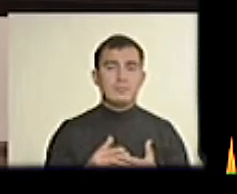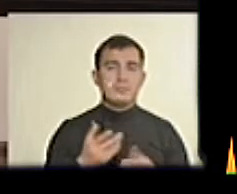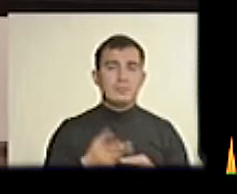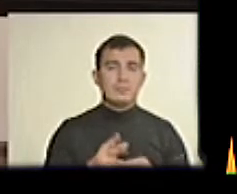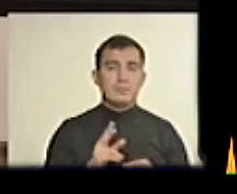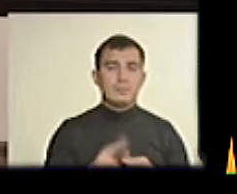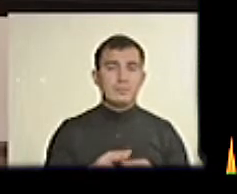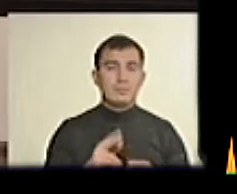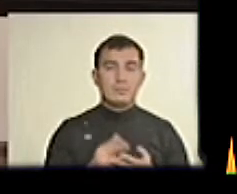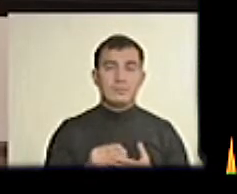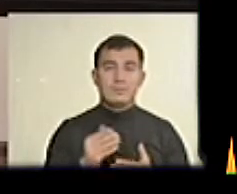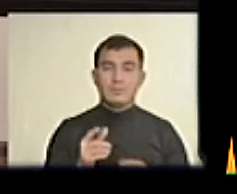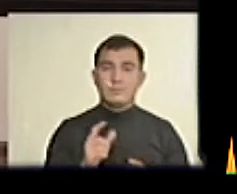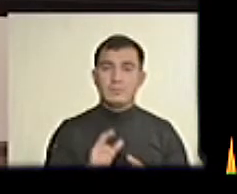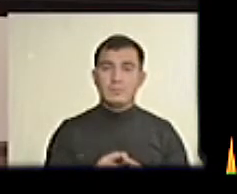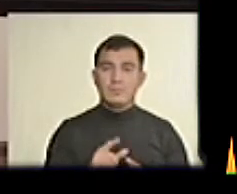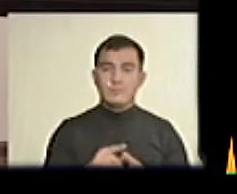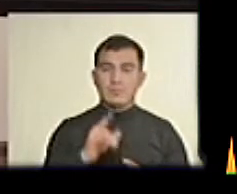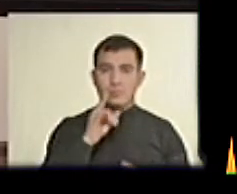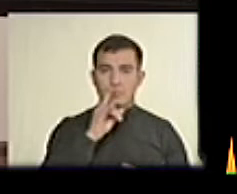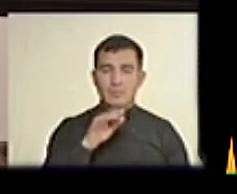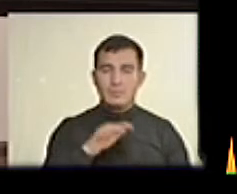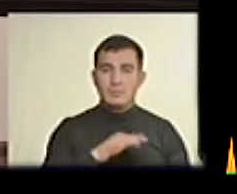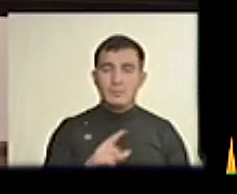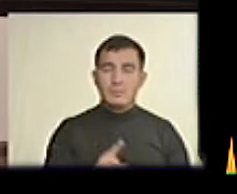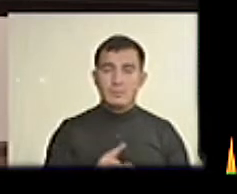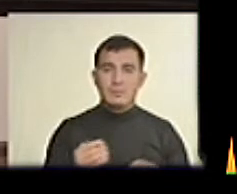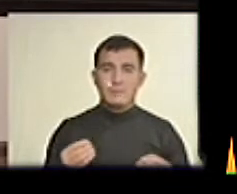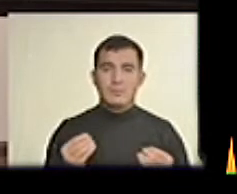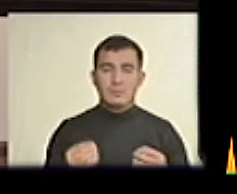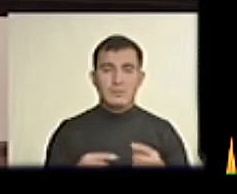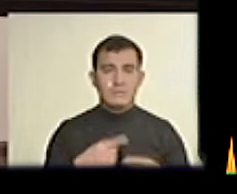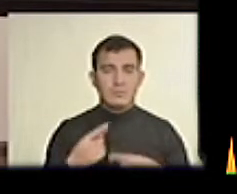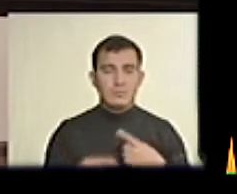deya Samarqand shaharlari nomlangan ekan.